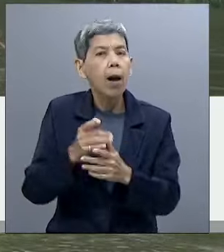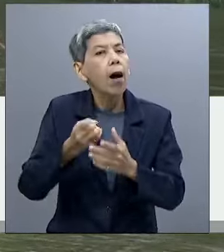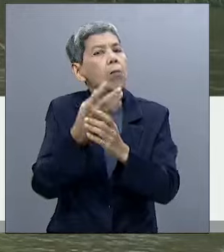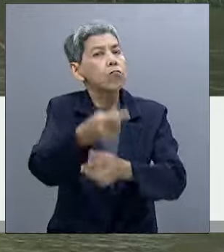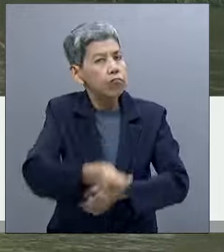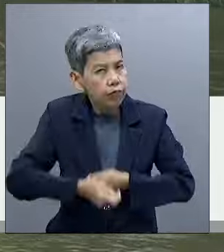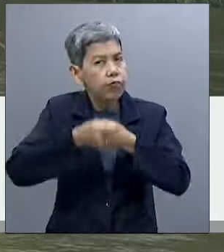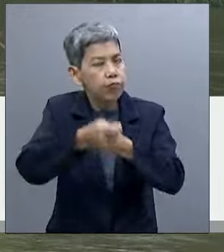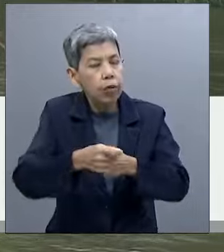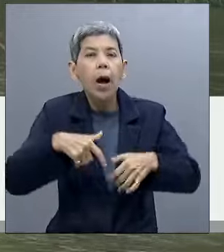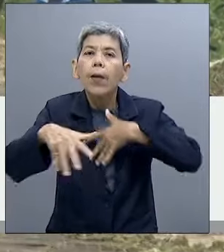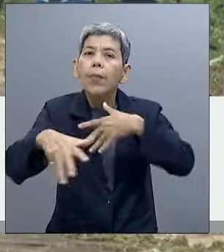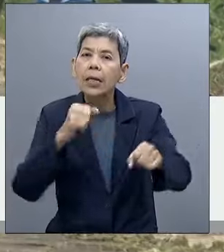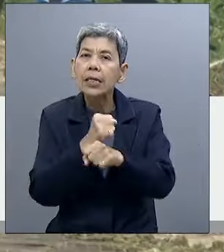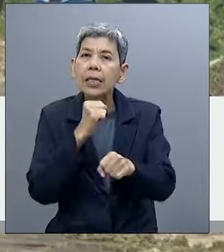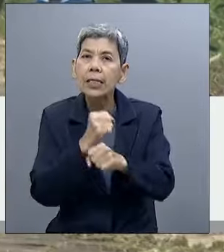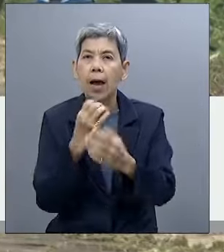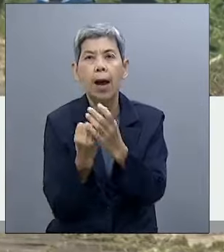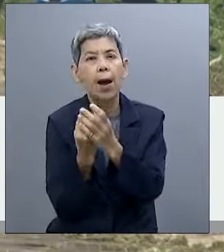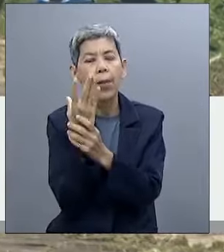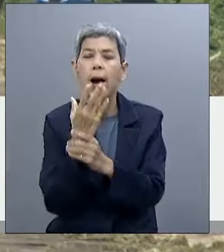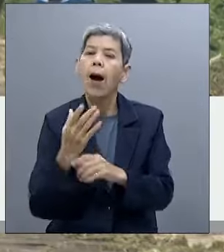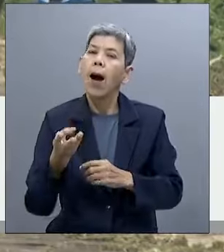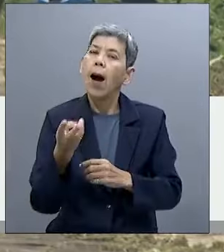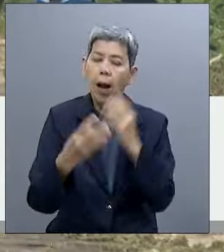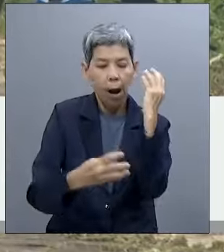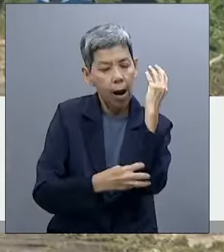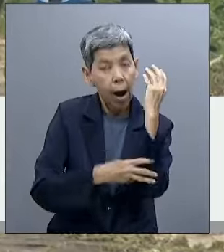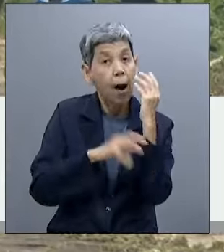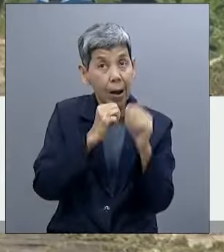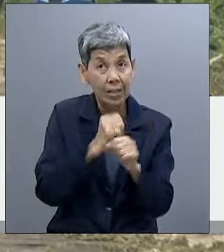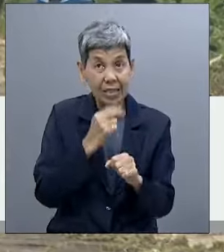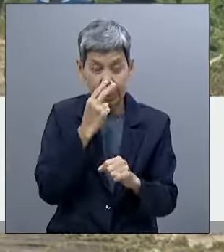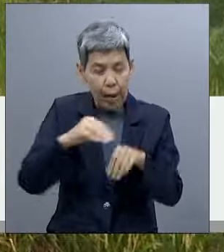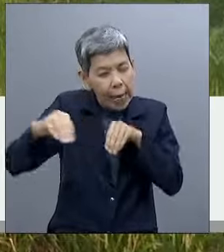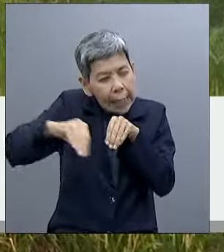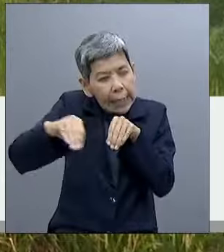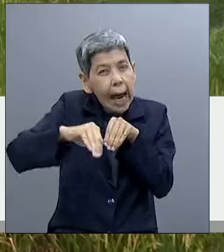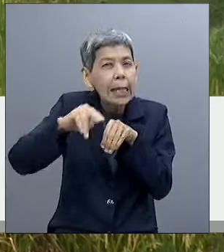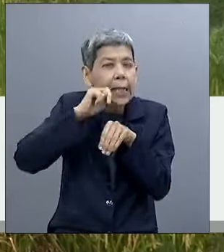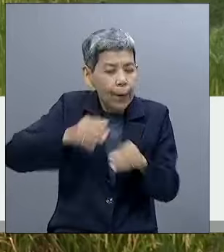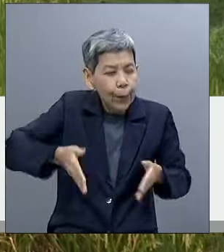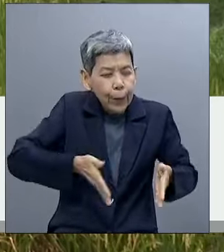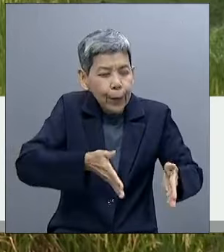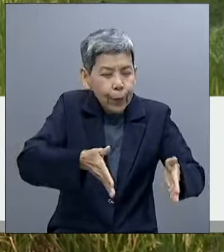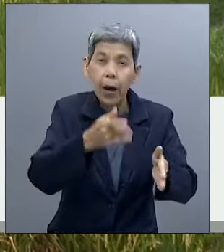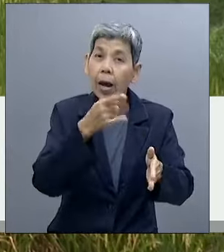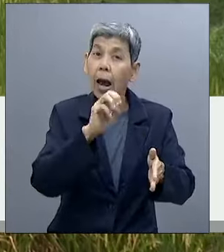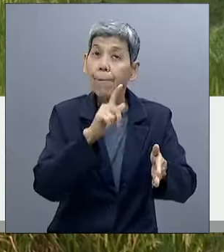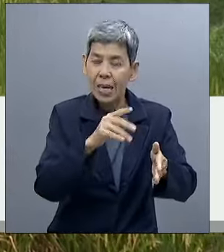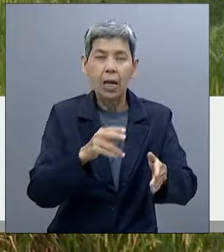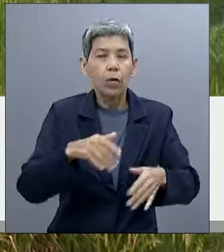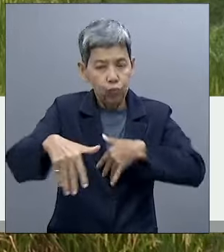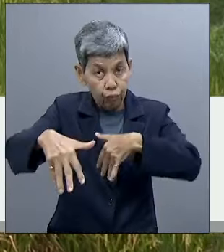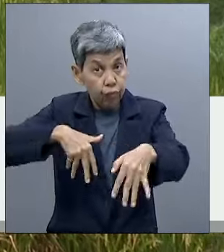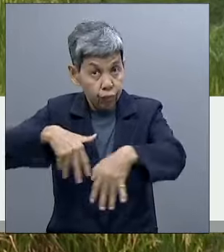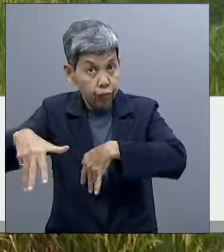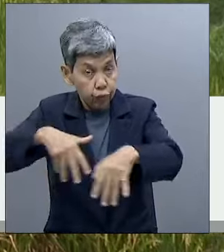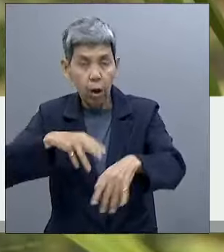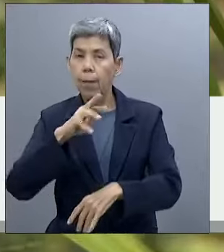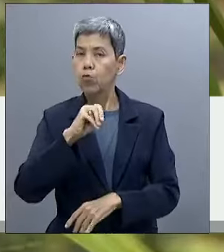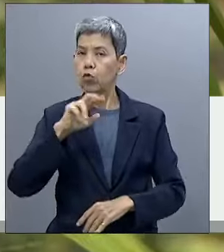งเป็นชาวบ้านมักจะปลูกข้าวมันสำปะหลังเนื่องจากใกล้กับบริเวณแม่ปิงซึ่งชาวบ้านในบริเวณพื้นที่หมู่